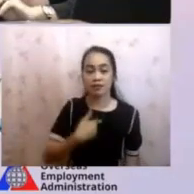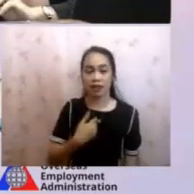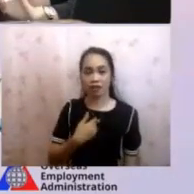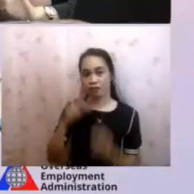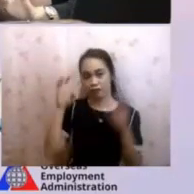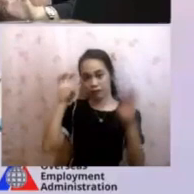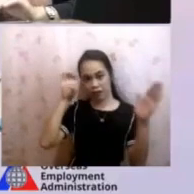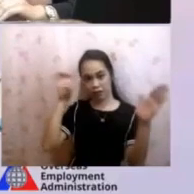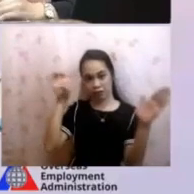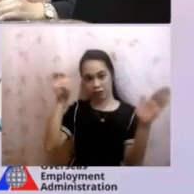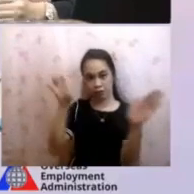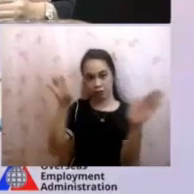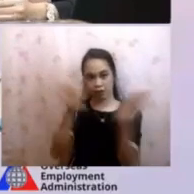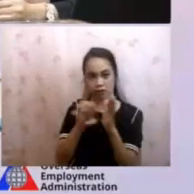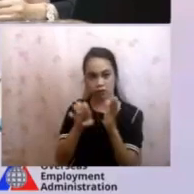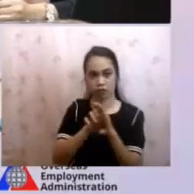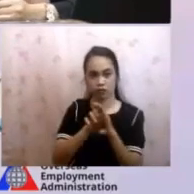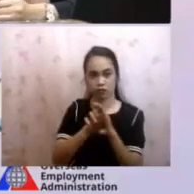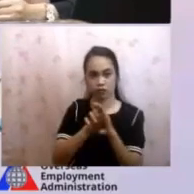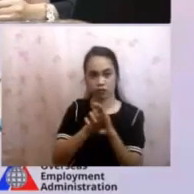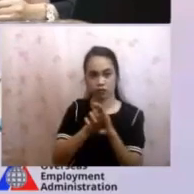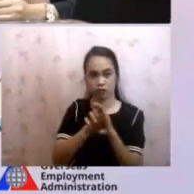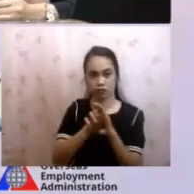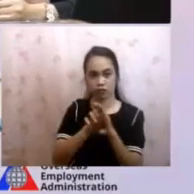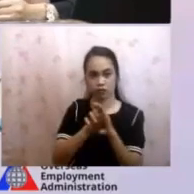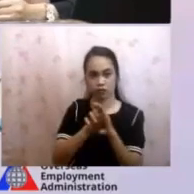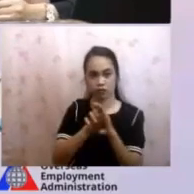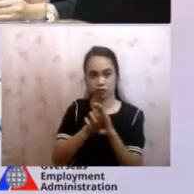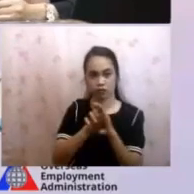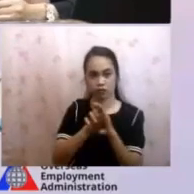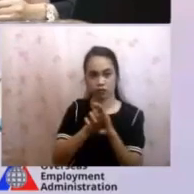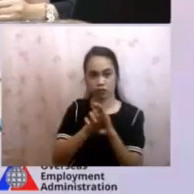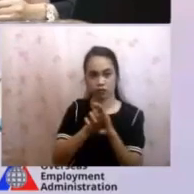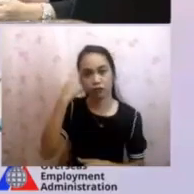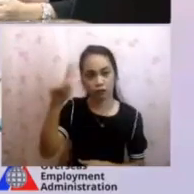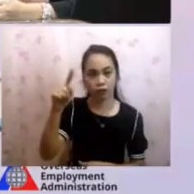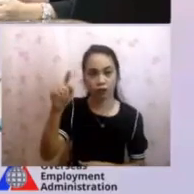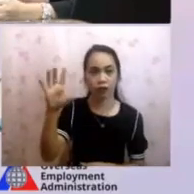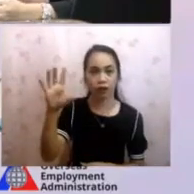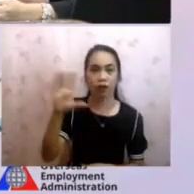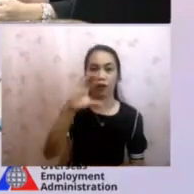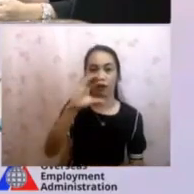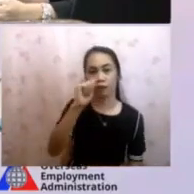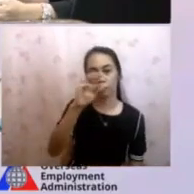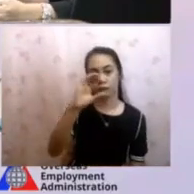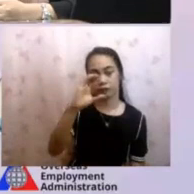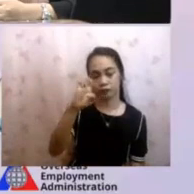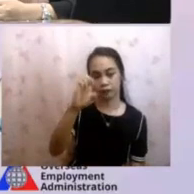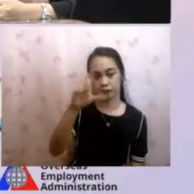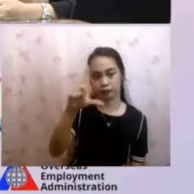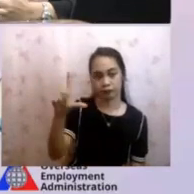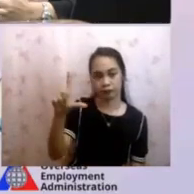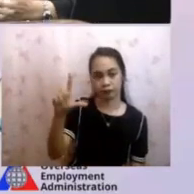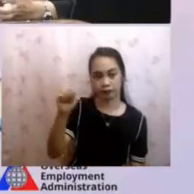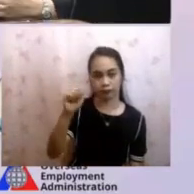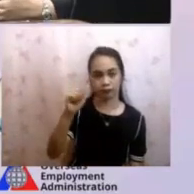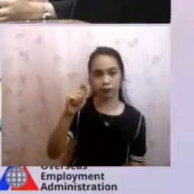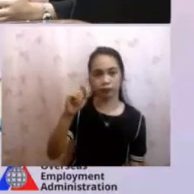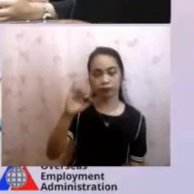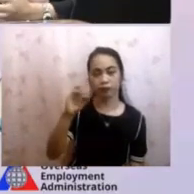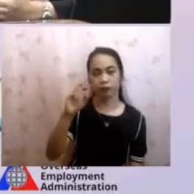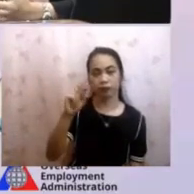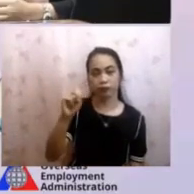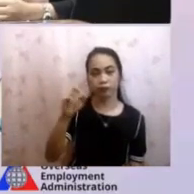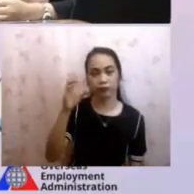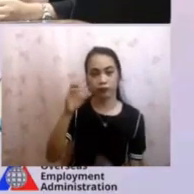system, kay no show ka sa ilang previous nga, unsa ni schedule. So, might be nga diri na kanila i-kuan,